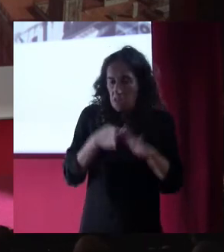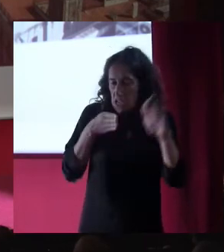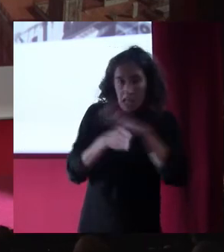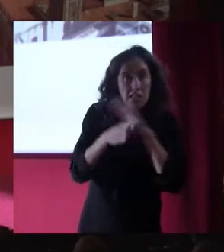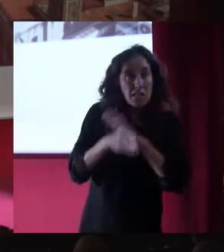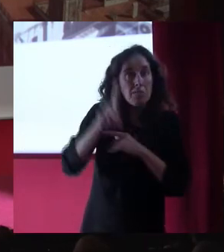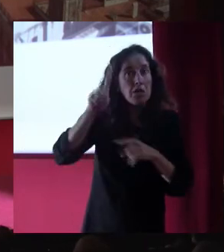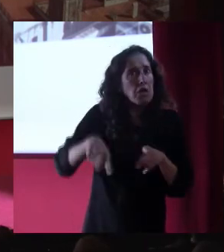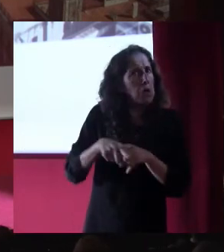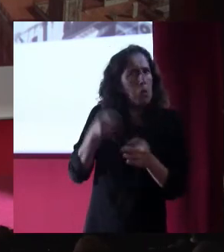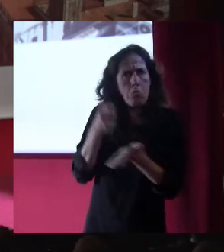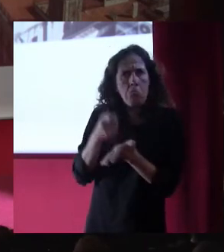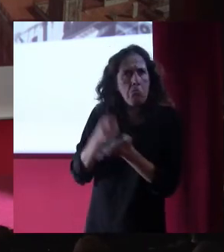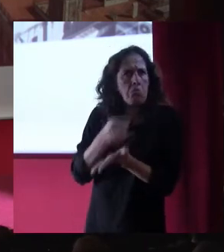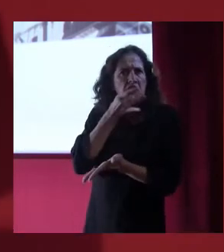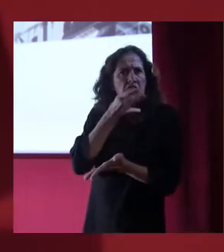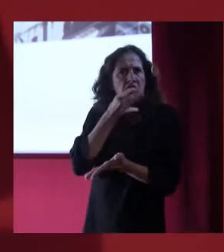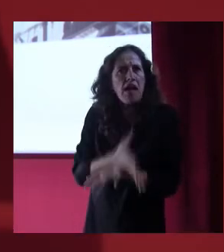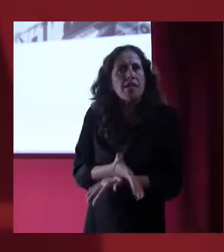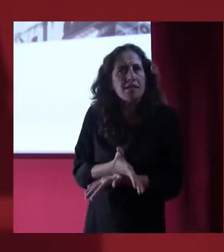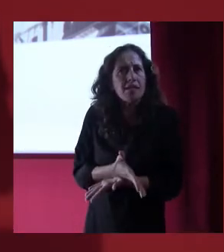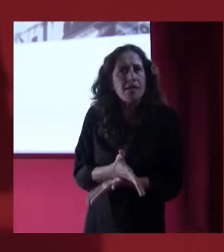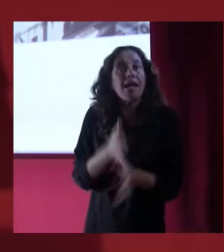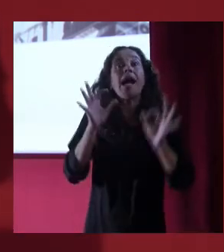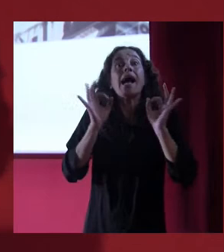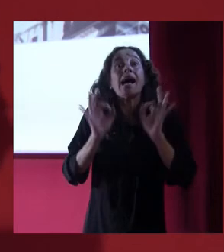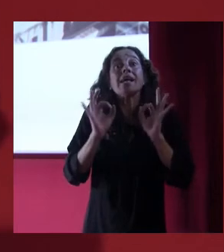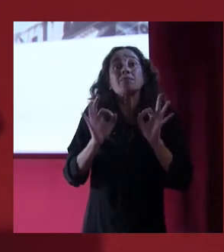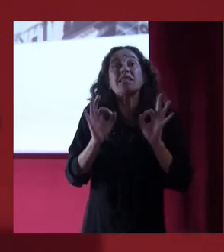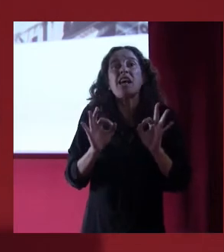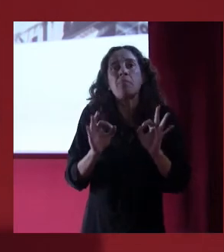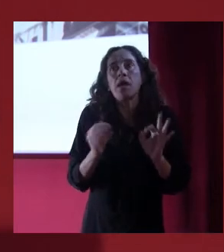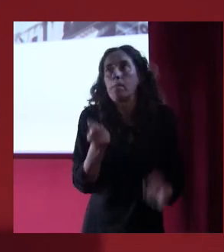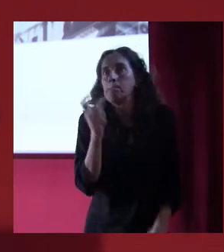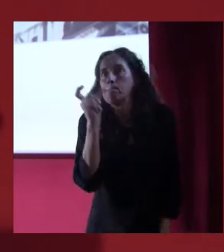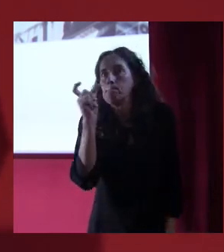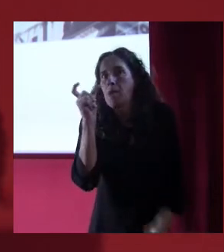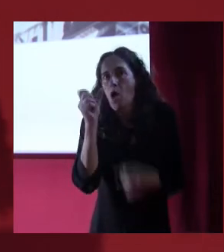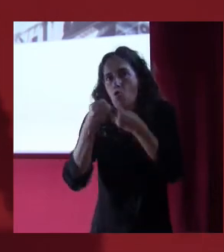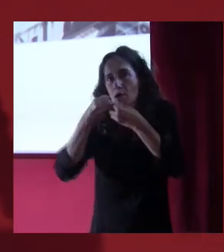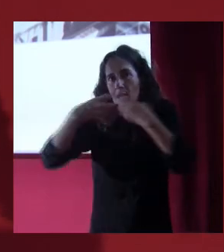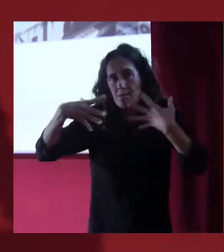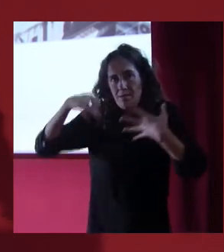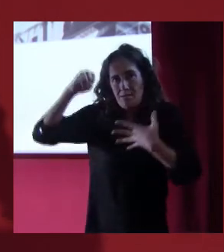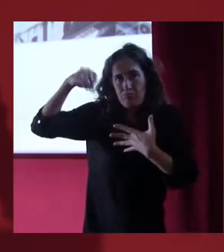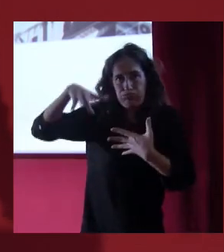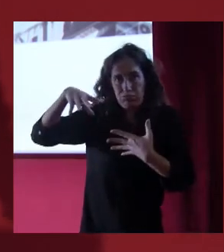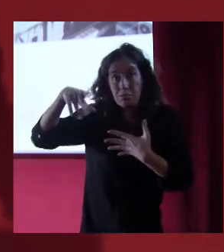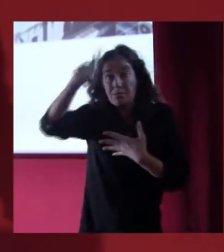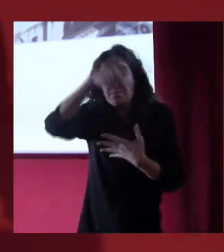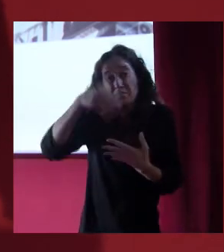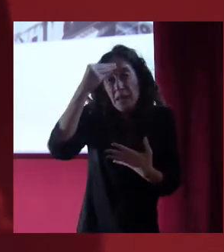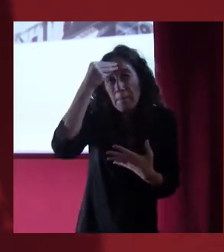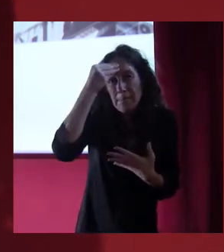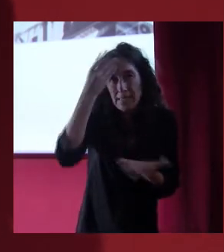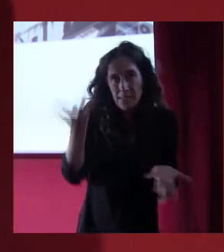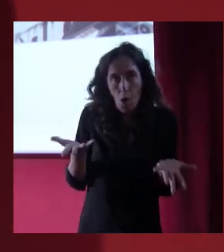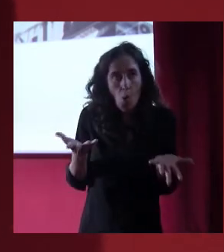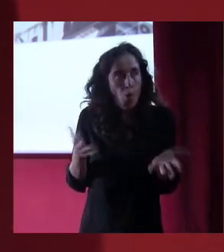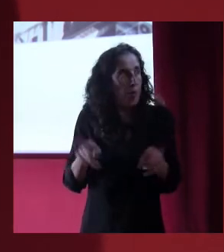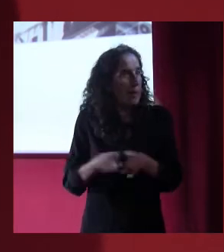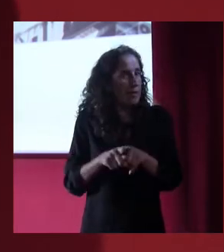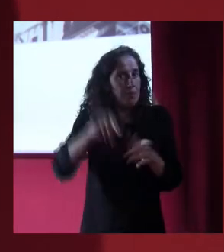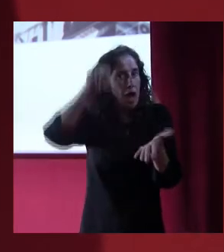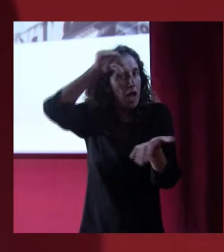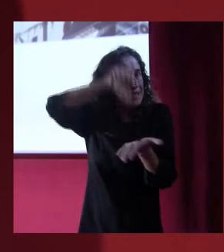i ràpidament amortitzable, especialment amb l'actual preu de l'energia. Us imagineu què pot fer una ciutat